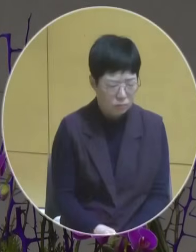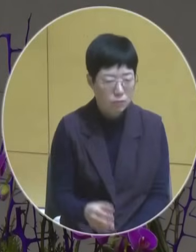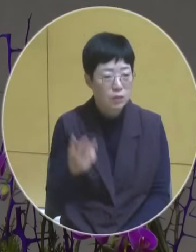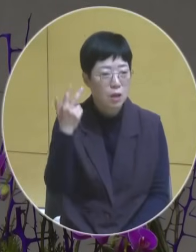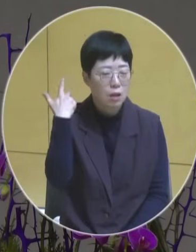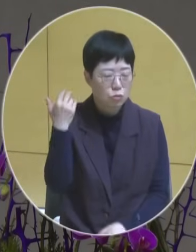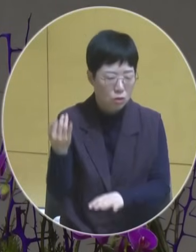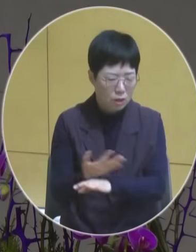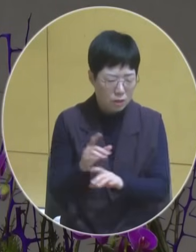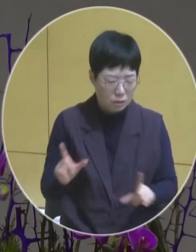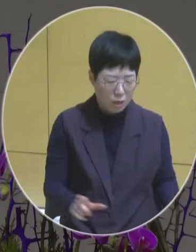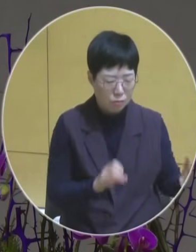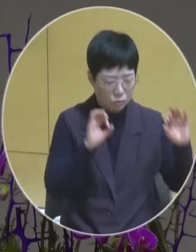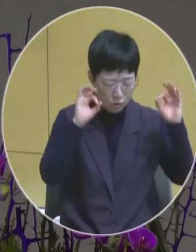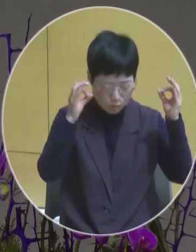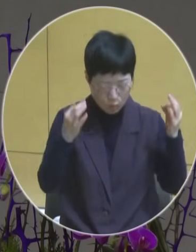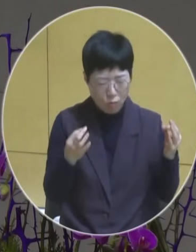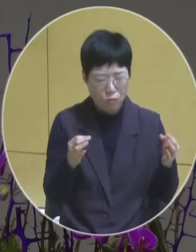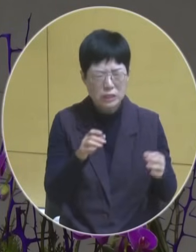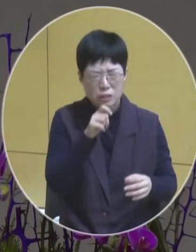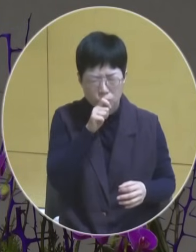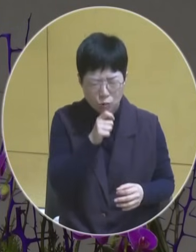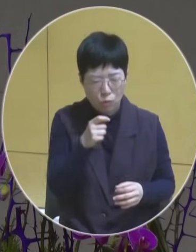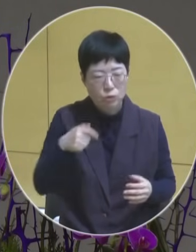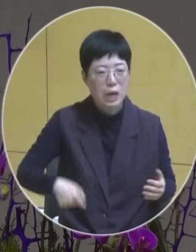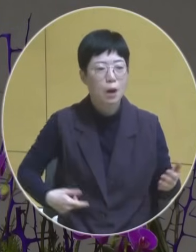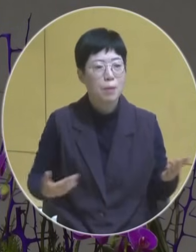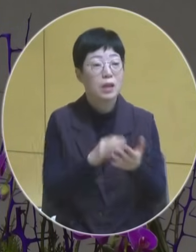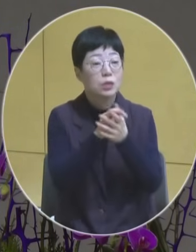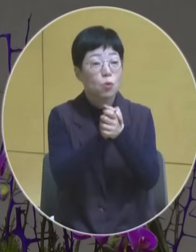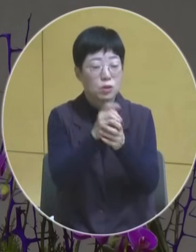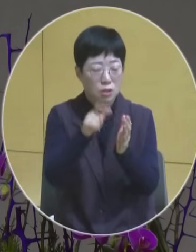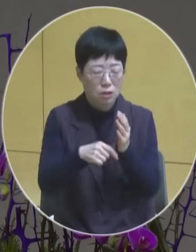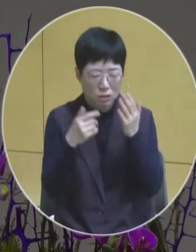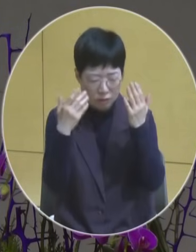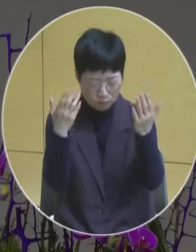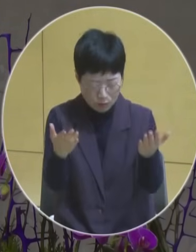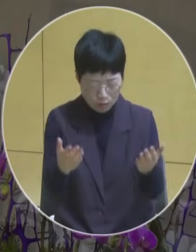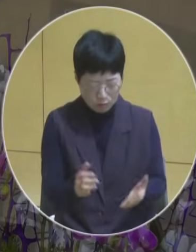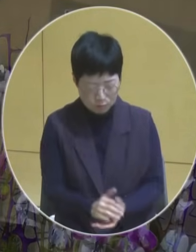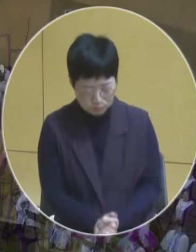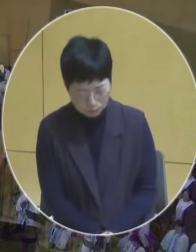지난 한 주간 우리의 삶을 돌아보며 침묵으로 참회의 기도를 드리겠습니다.